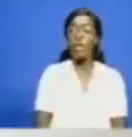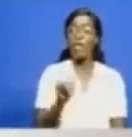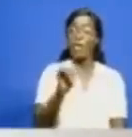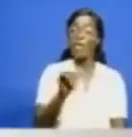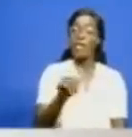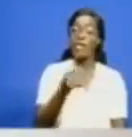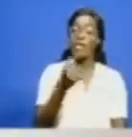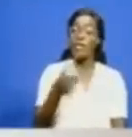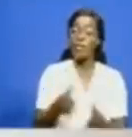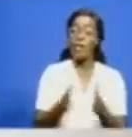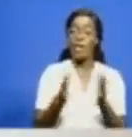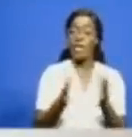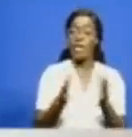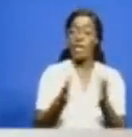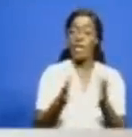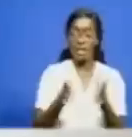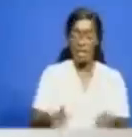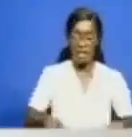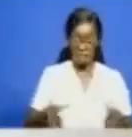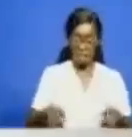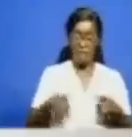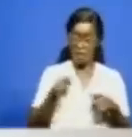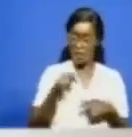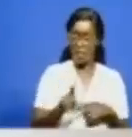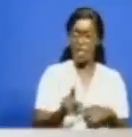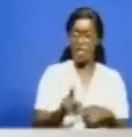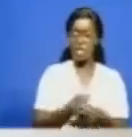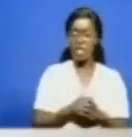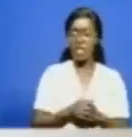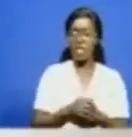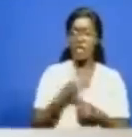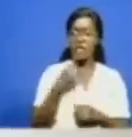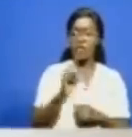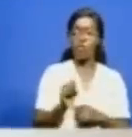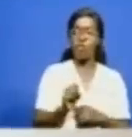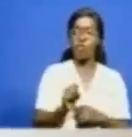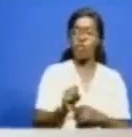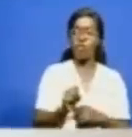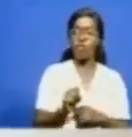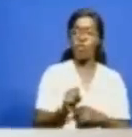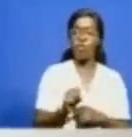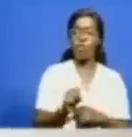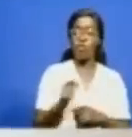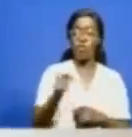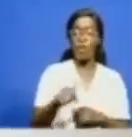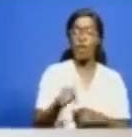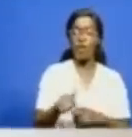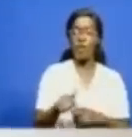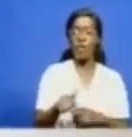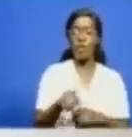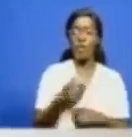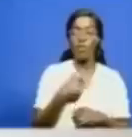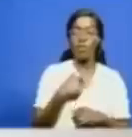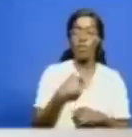the manner in which he lived his life. Kwa hivyo, siku ya leo, mimi sio siku